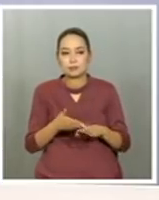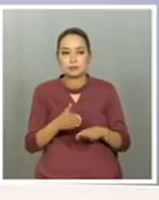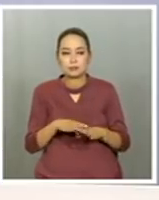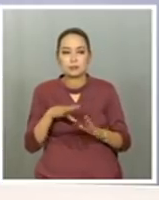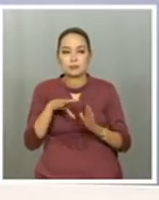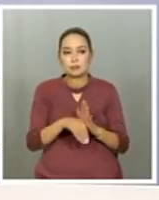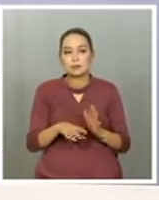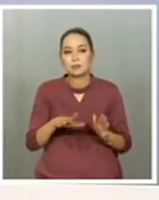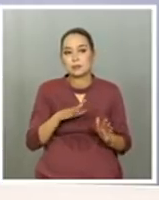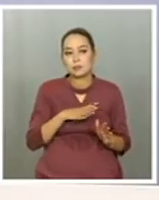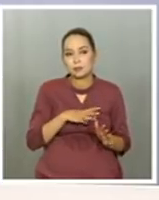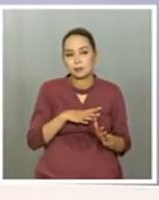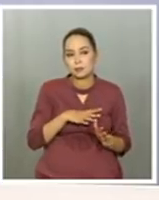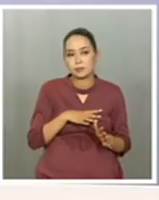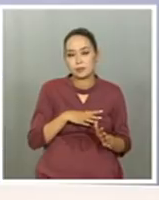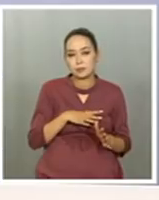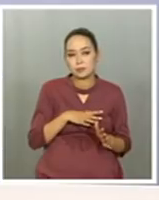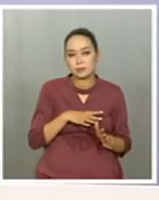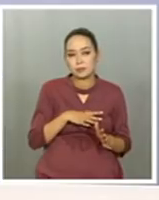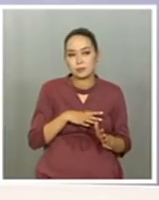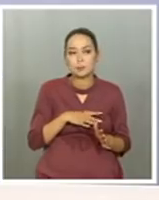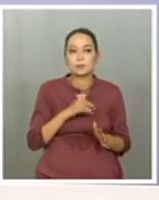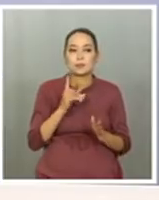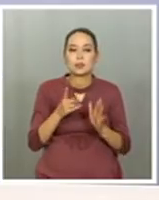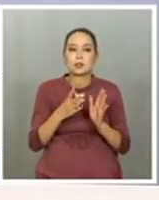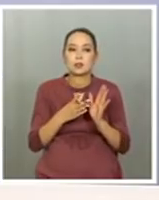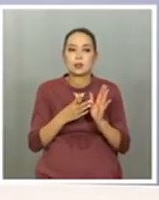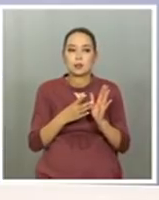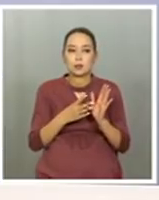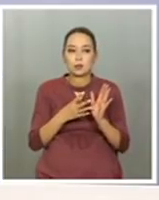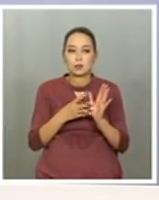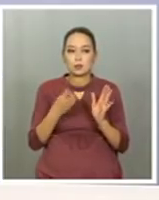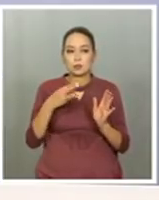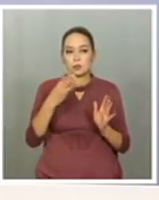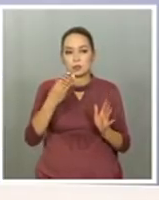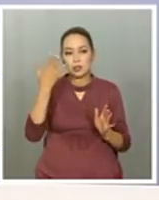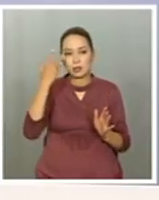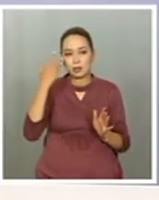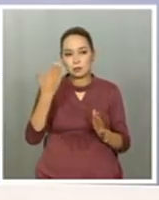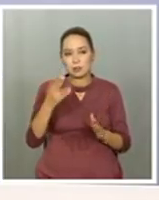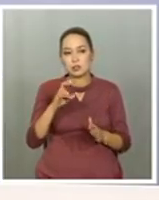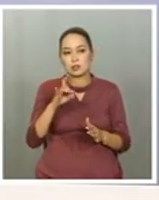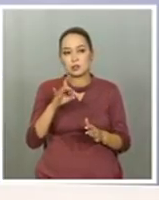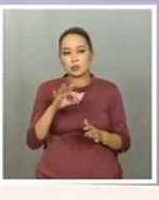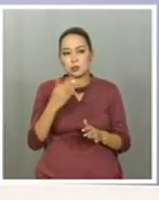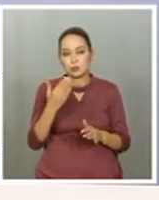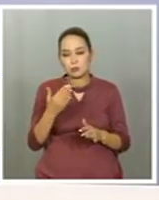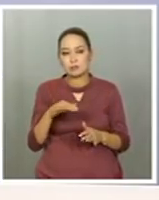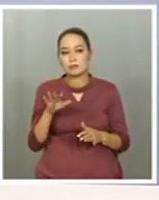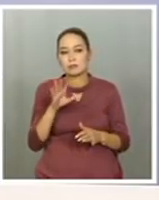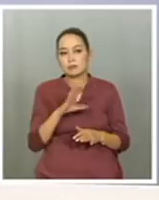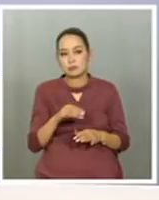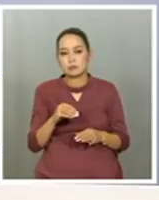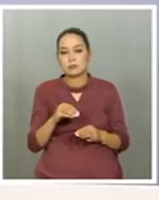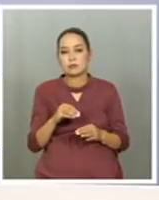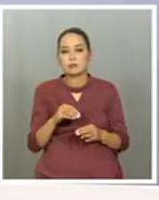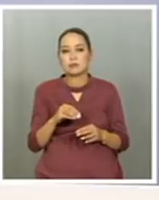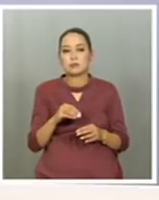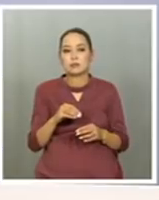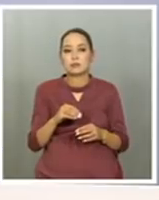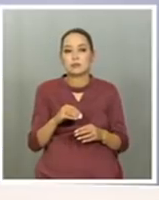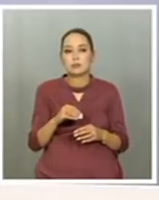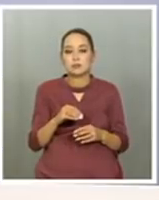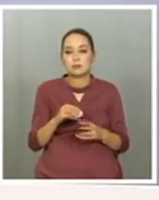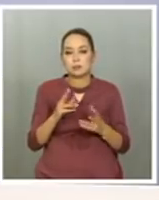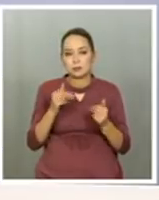енді 1933 жылы Америка Құрама Штаттары жалпы КСРО-ны мойындаған болатын және КСРО сол уақытта